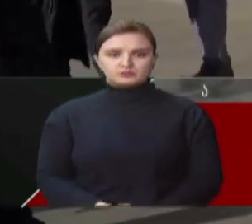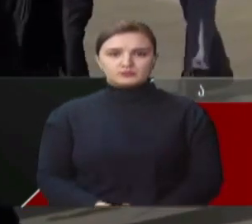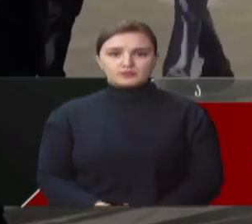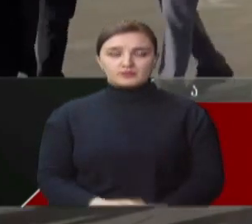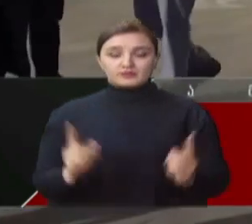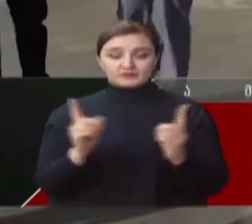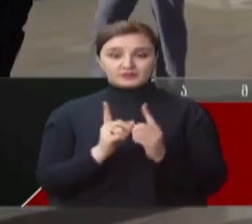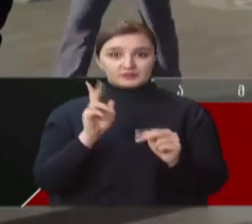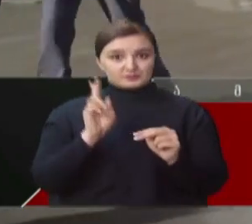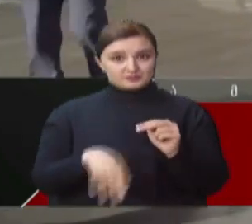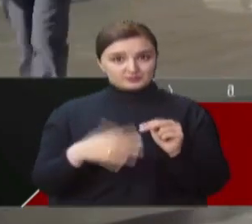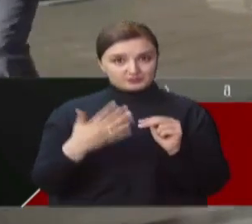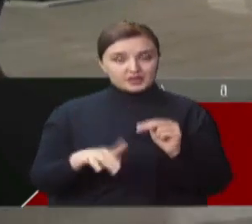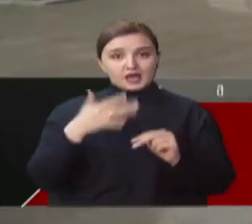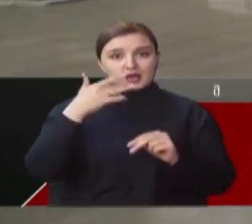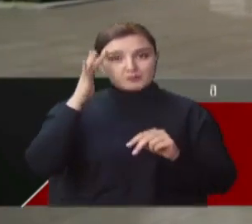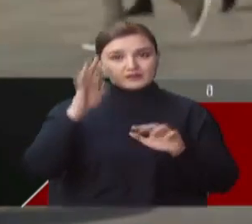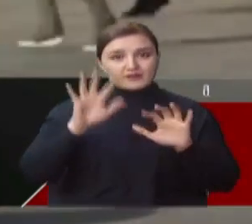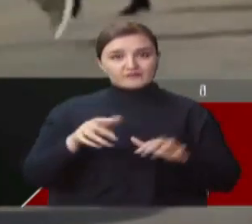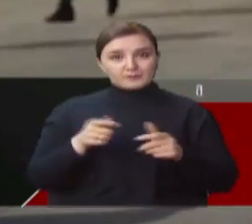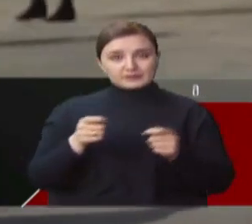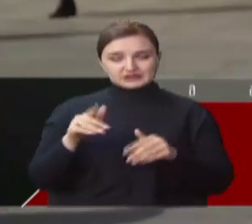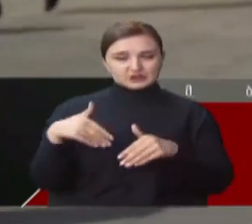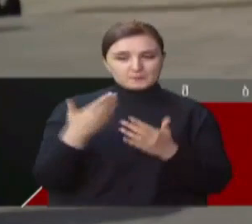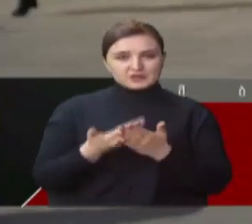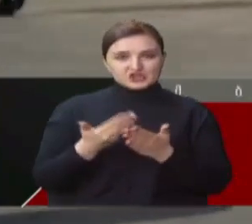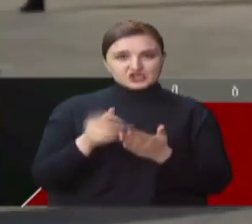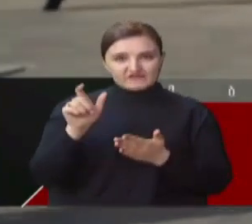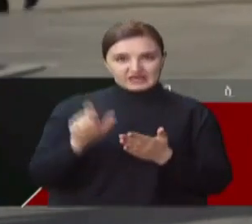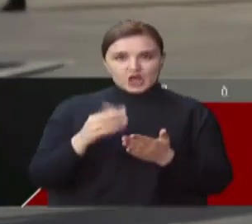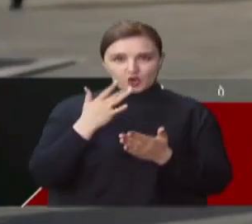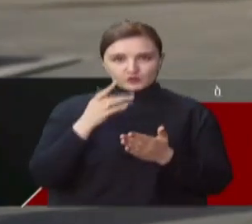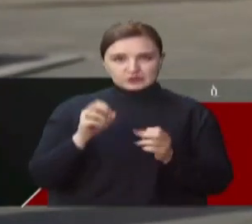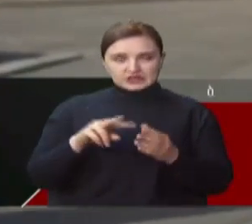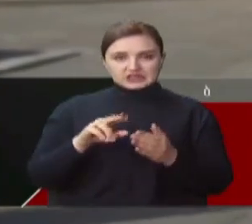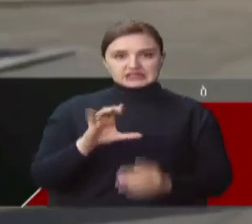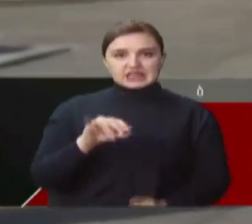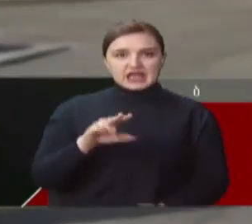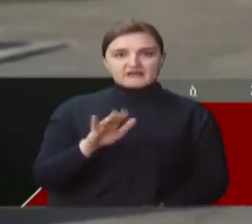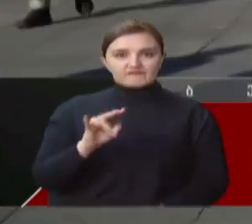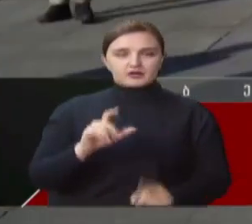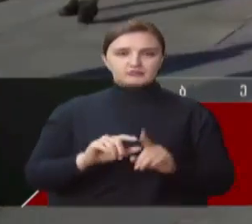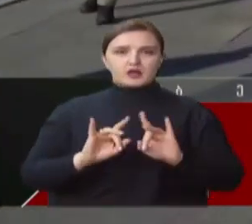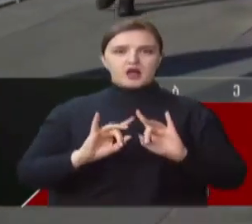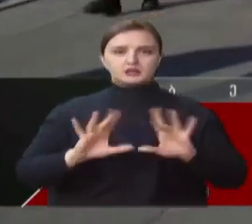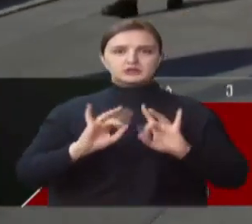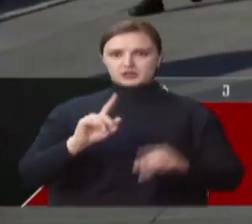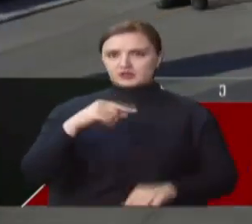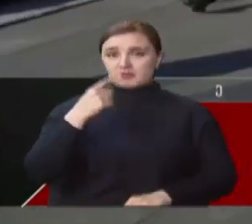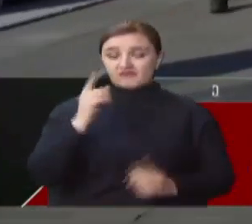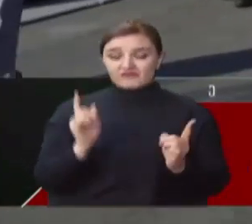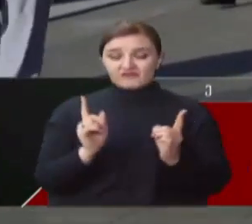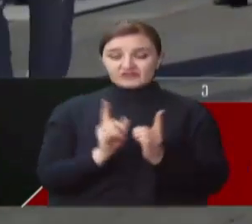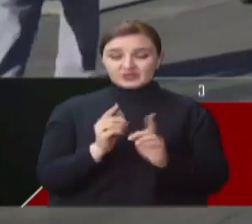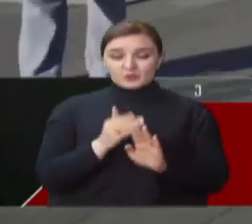ვიზიტის დასრულების შემდეგ ამერიკის პრეზიდენტის მრჩეველმა ეროვნული უსაფრთხოების საკითხებში ჯეიკ სალივანმა განცხადება გააკეთა და თქვა, რომ ვიზიტის